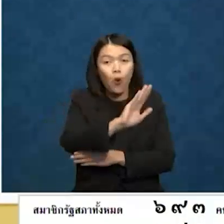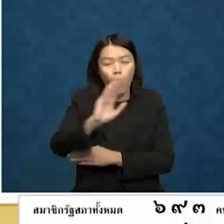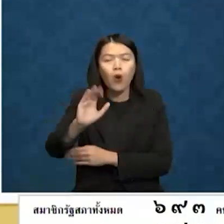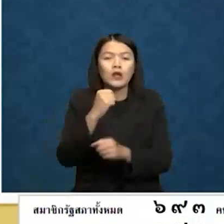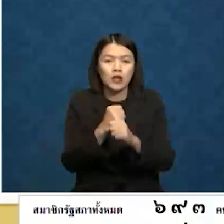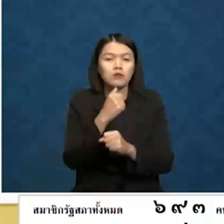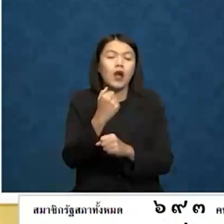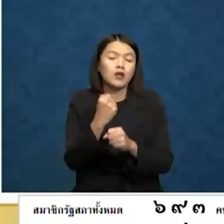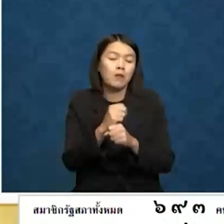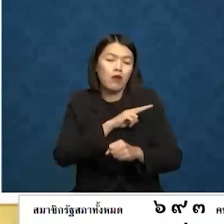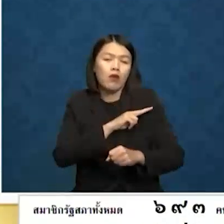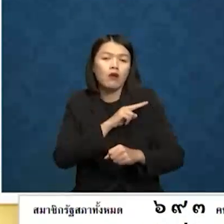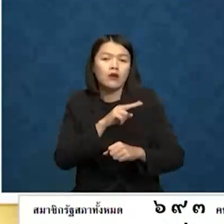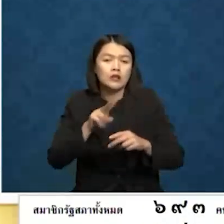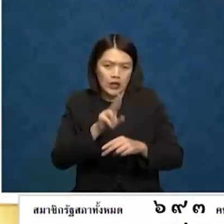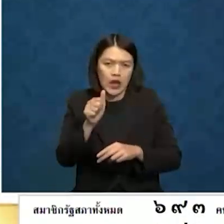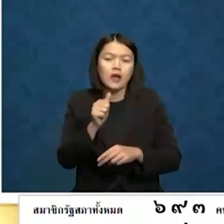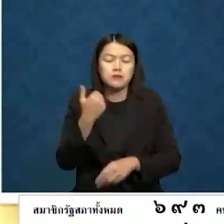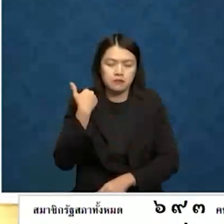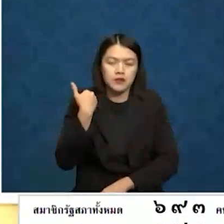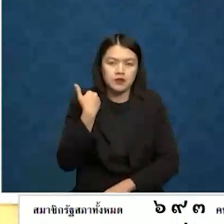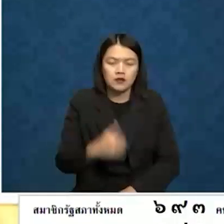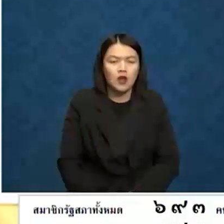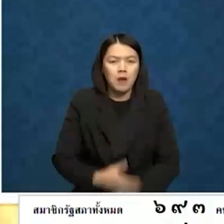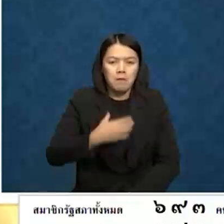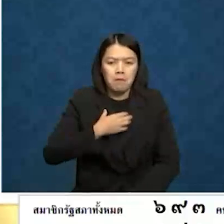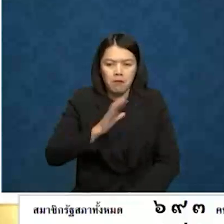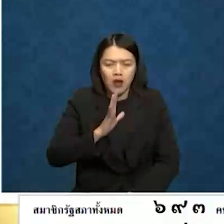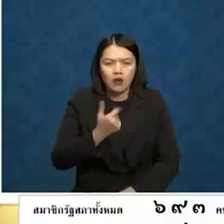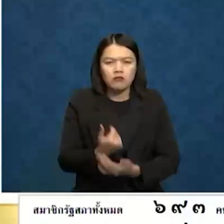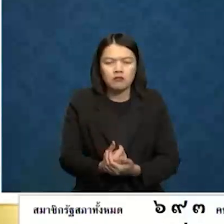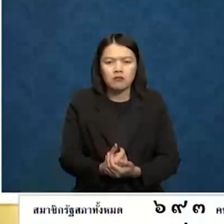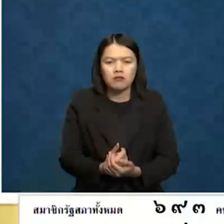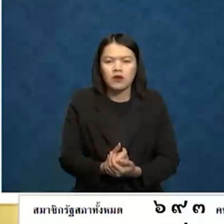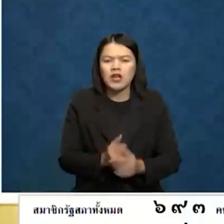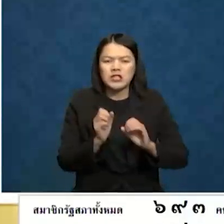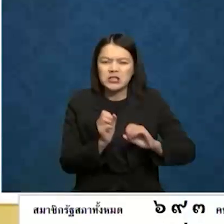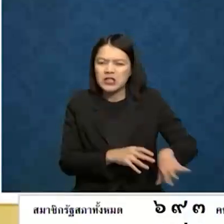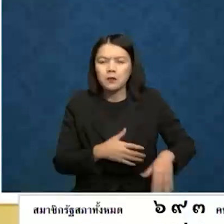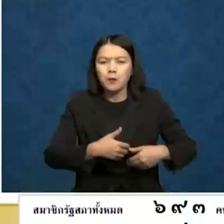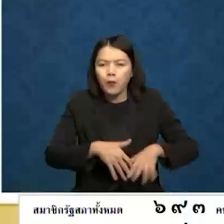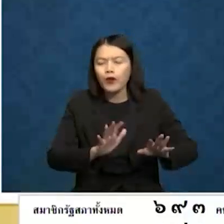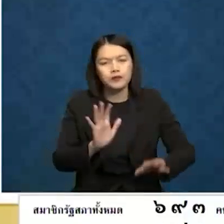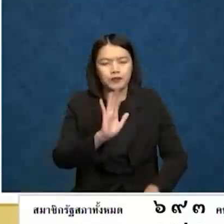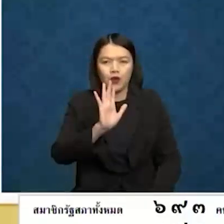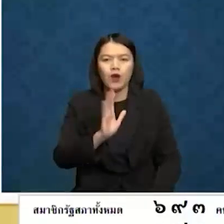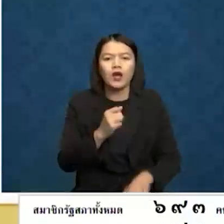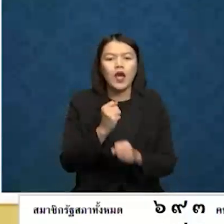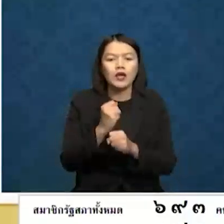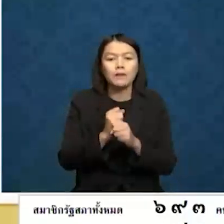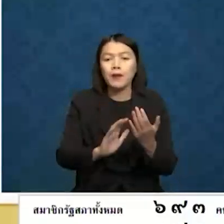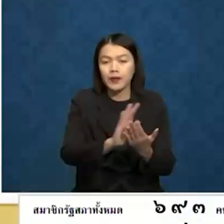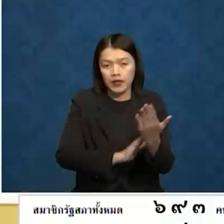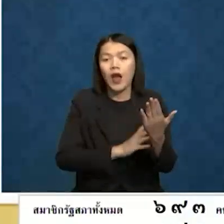ถสร้างได้ประดิษฐ์ได้และใช้งานได้ในกองทัพแล้วไม่อยากจะให้เป็นการละทิ้งนะครับหรือการผลิตในประเท